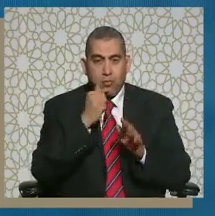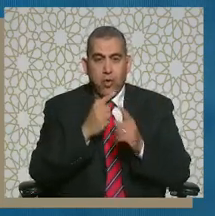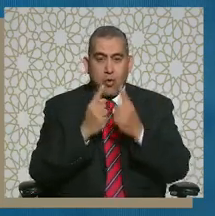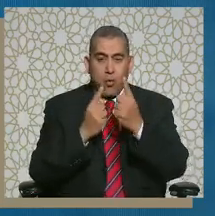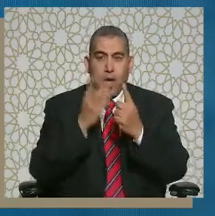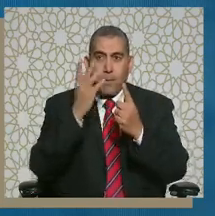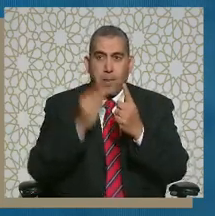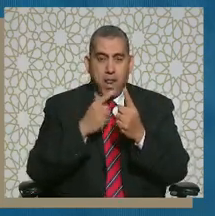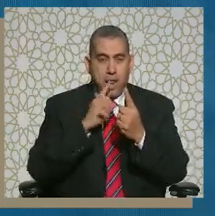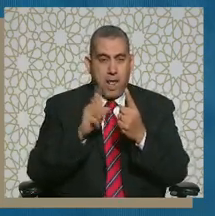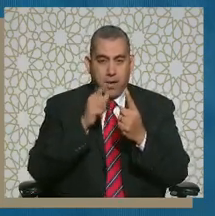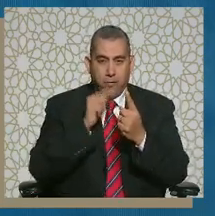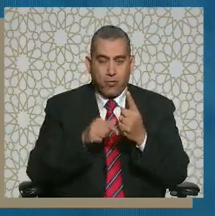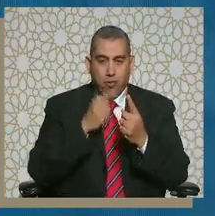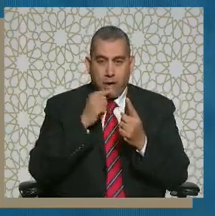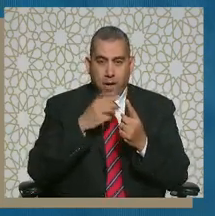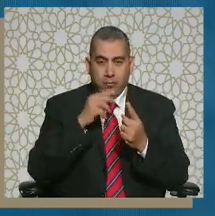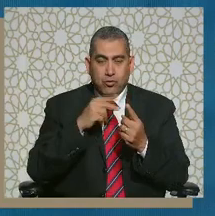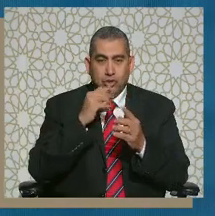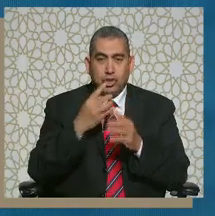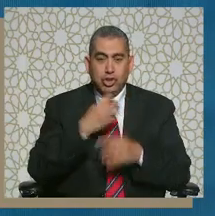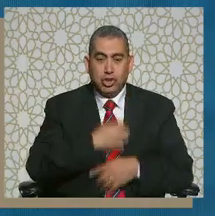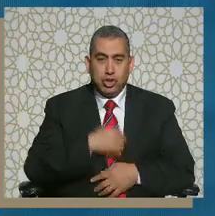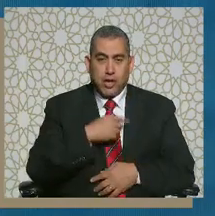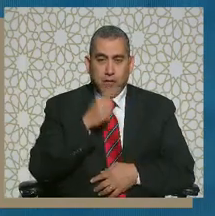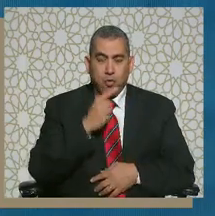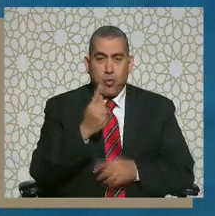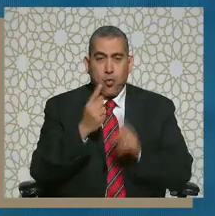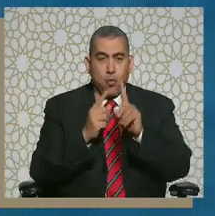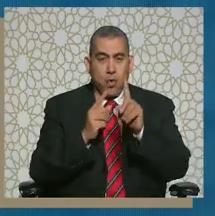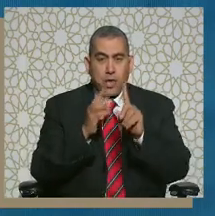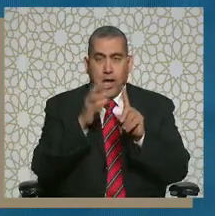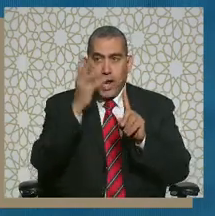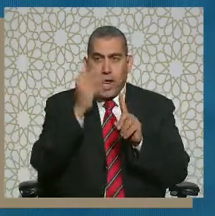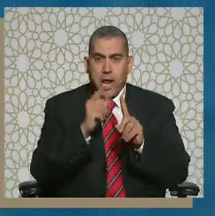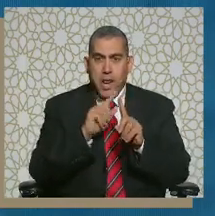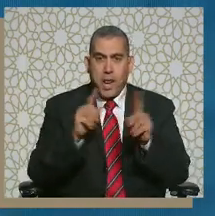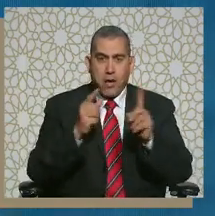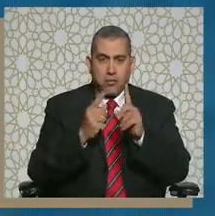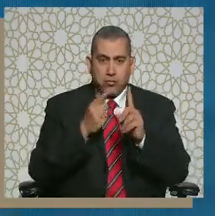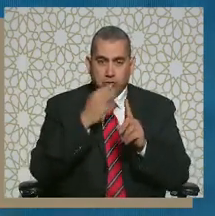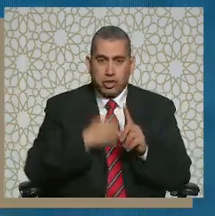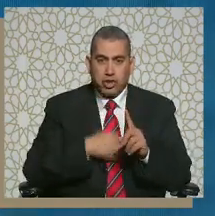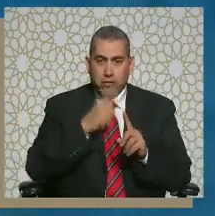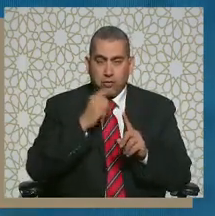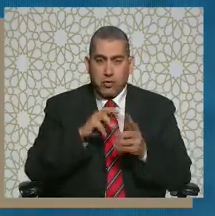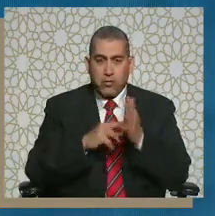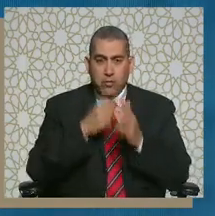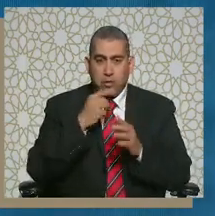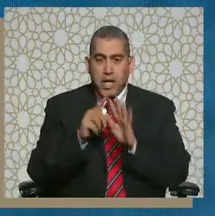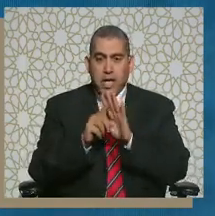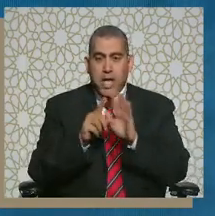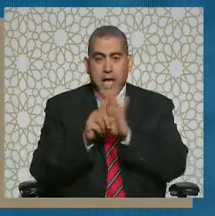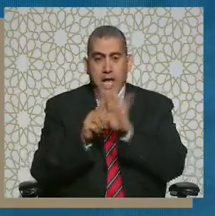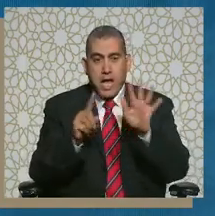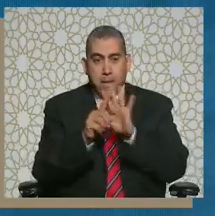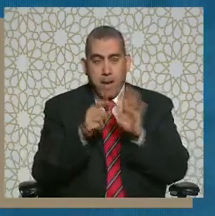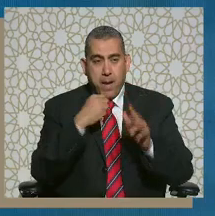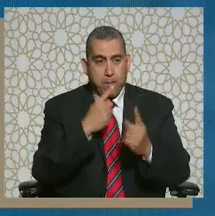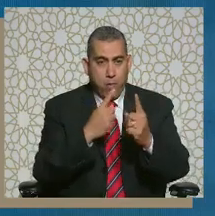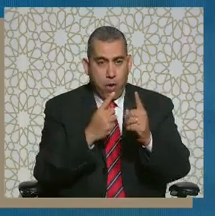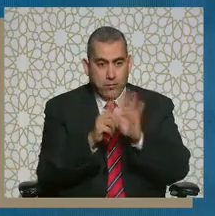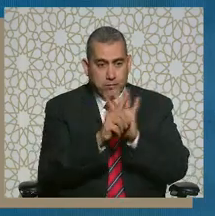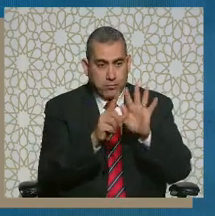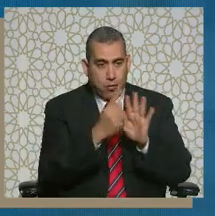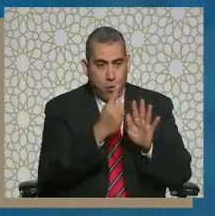ليله فساده الشافعيه بيقول لا وتراني في اليل يعني ايه ما ينفعش تعمل وتر مع الامام وبعدين تعمل وتر تاني يعني ايه